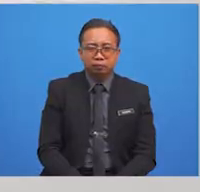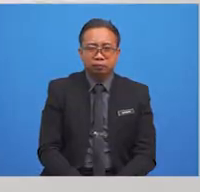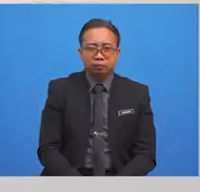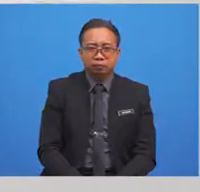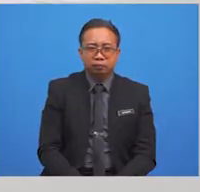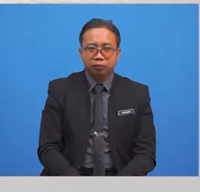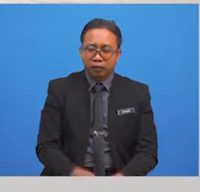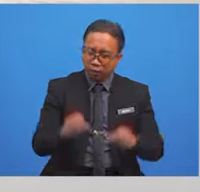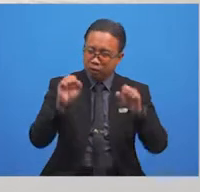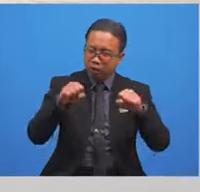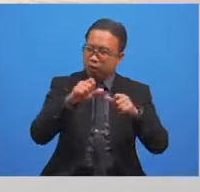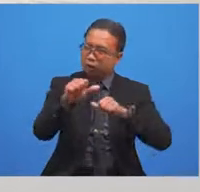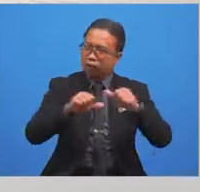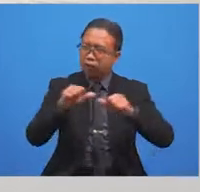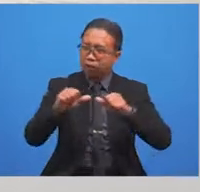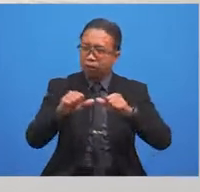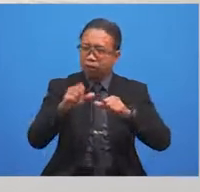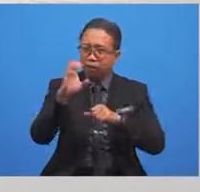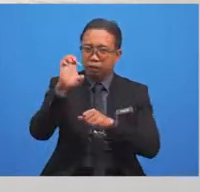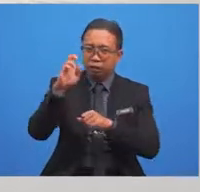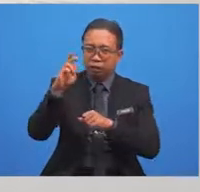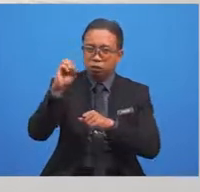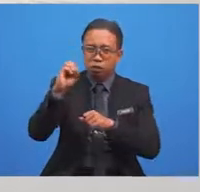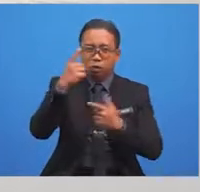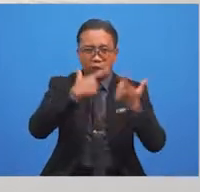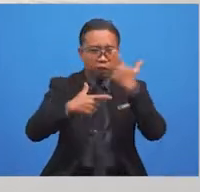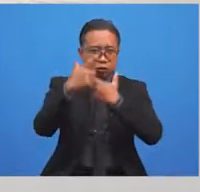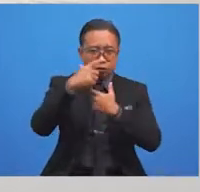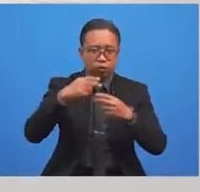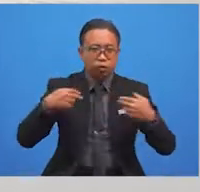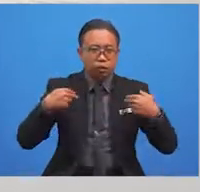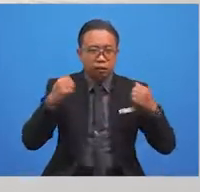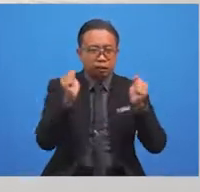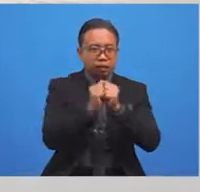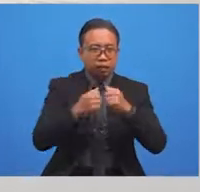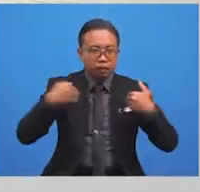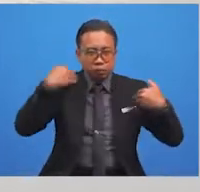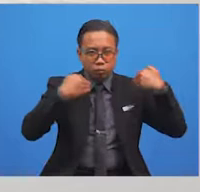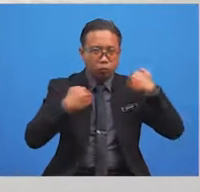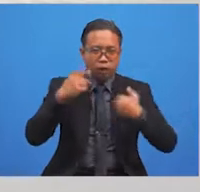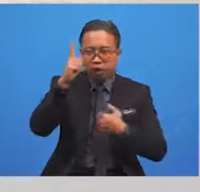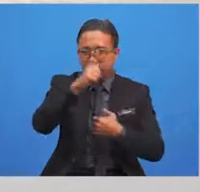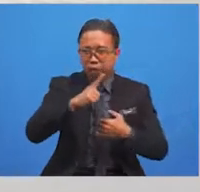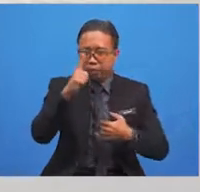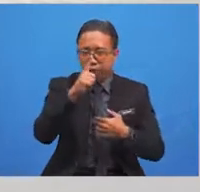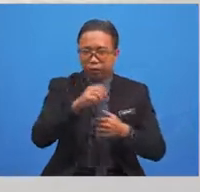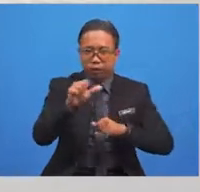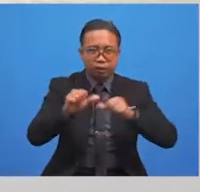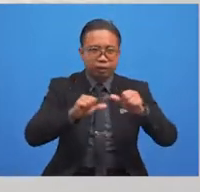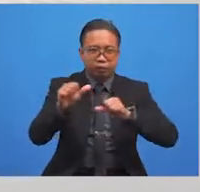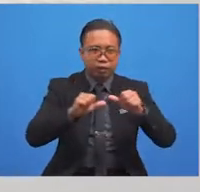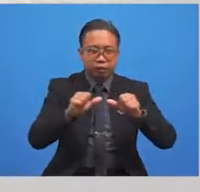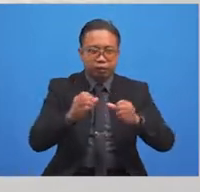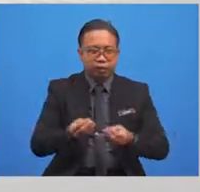Antara kegiatan ekopelancongan yang melibatkan hidupan liar adalah aktiviti-aktiviti